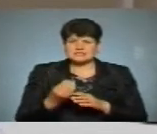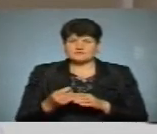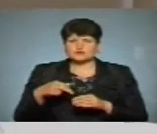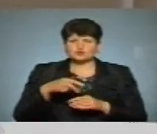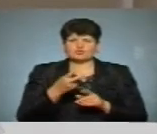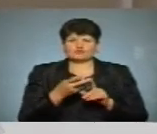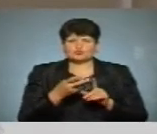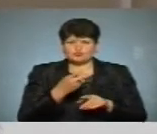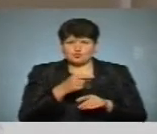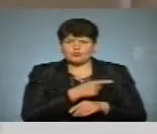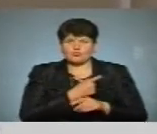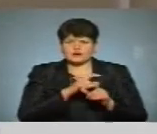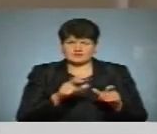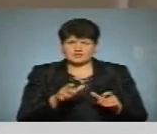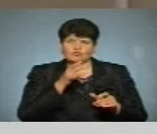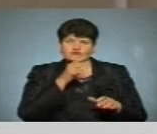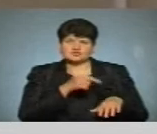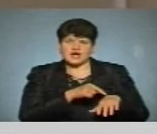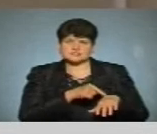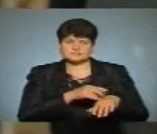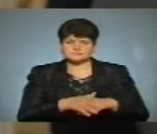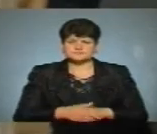другу поліклініку у назначений час.